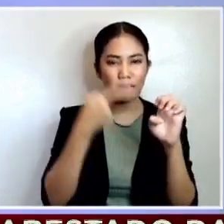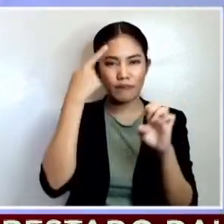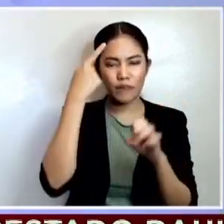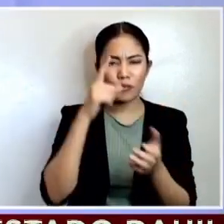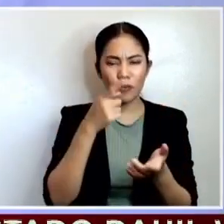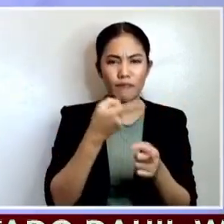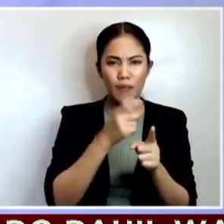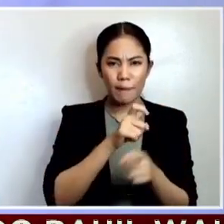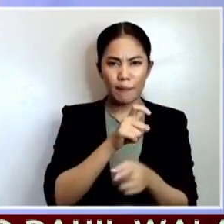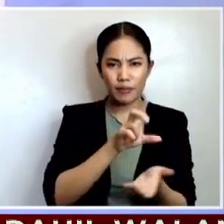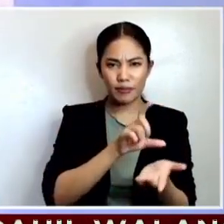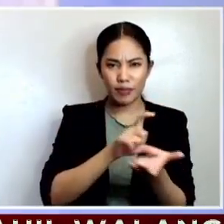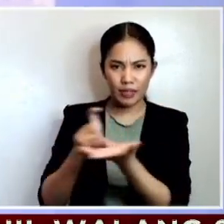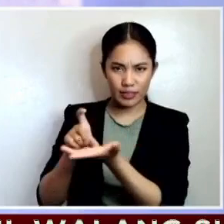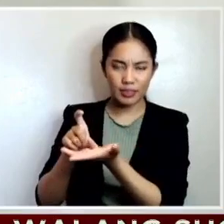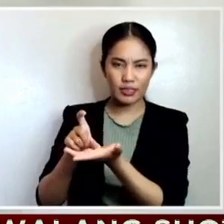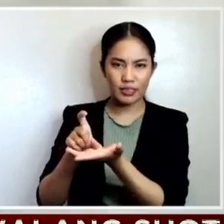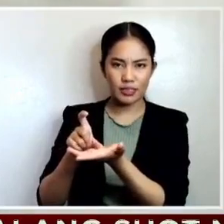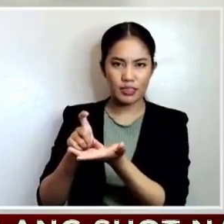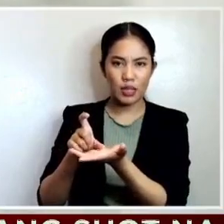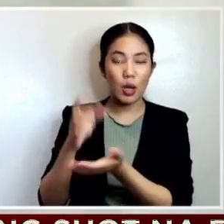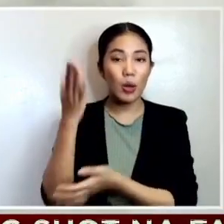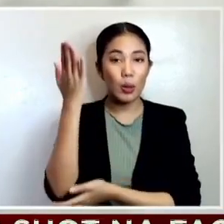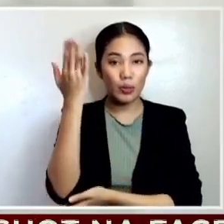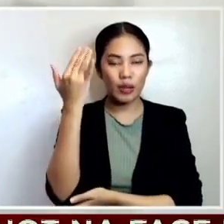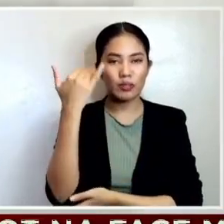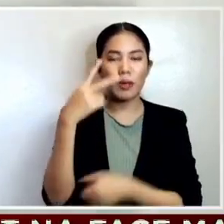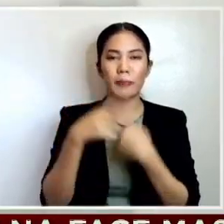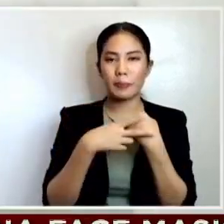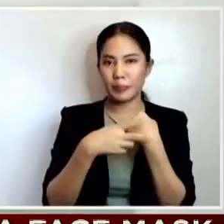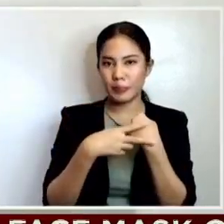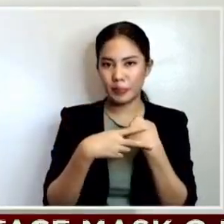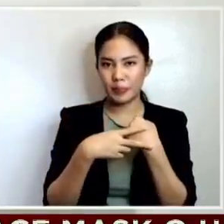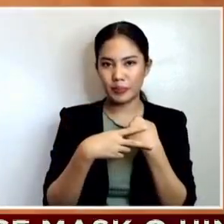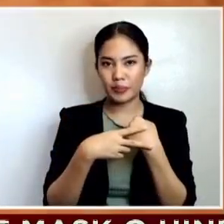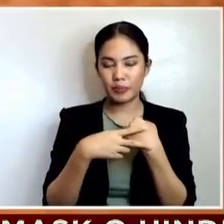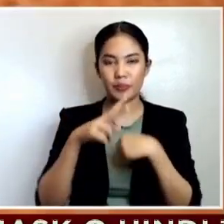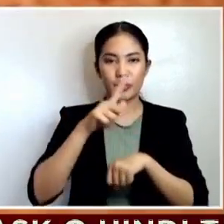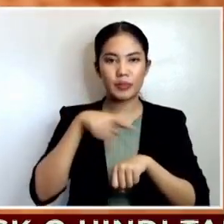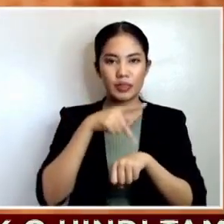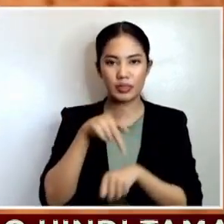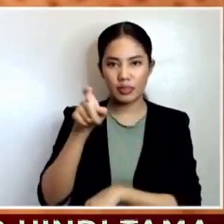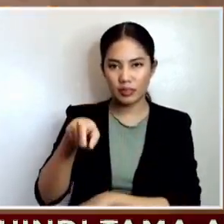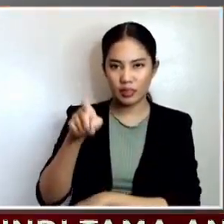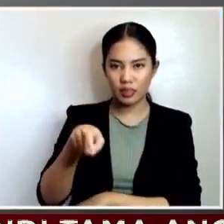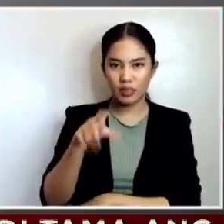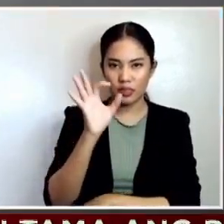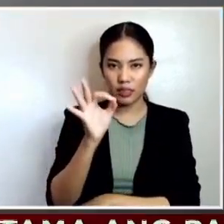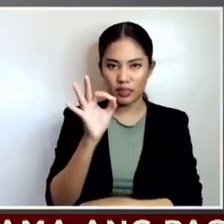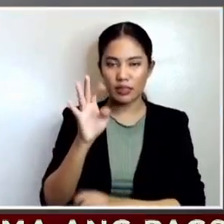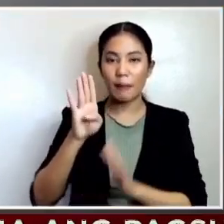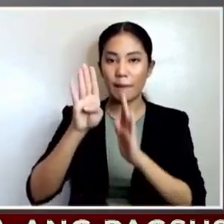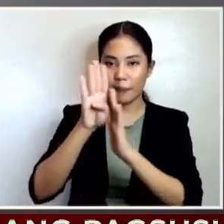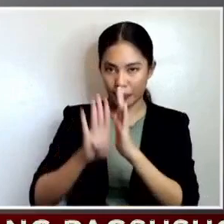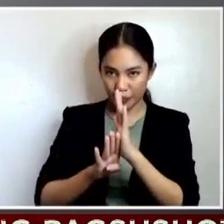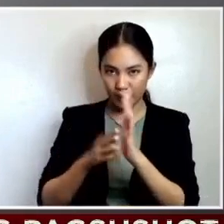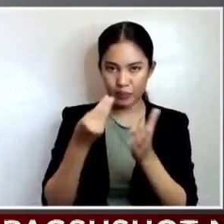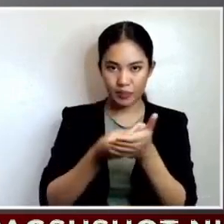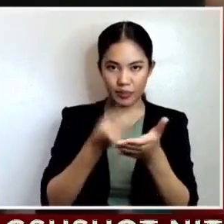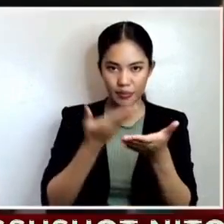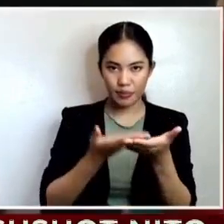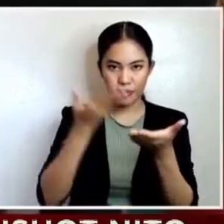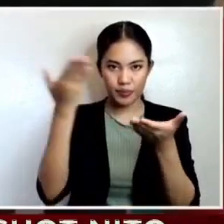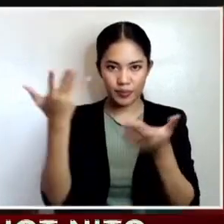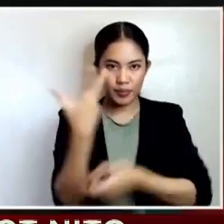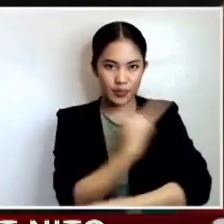sa pag-aspirate at dead space. Kakailanganin ng Pilipinas ng 90 billion pesos pambili ng COVID-19 vaccines para sa susunod